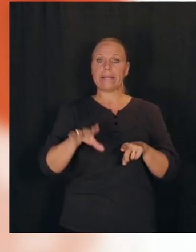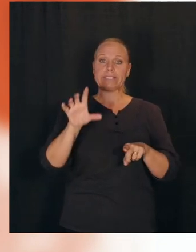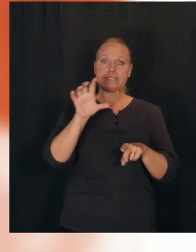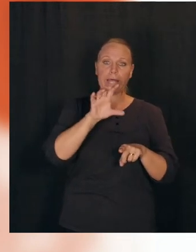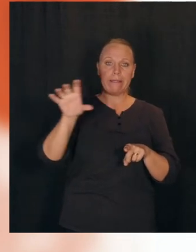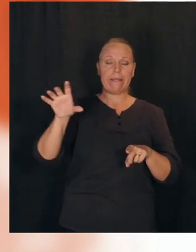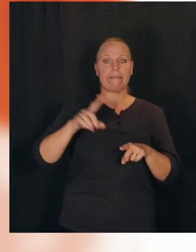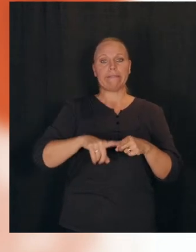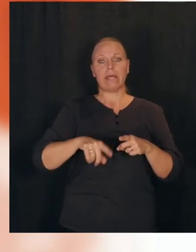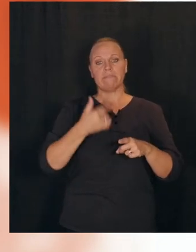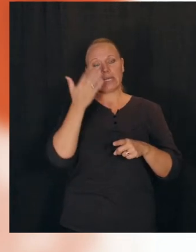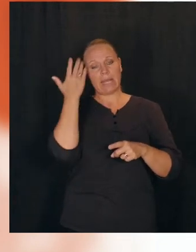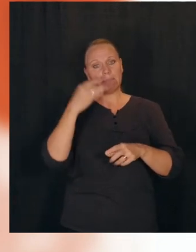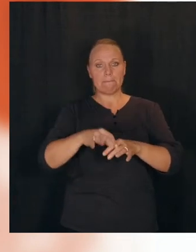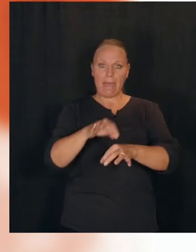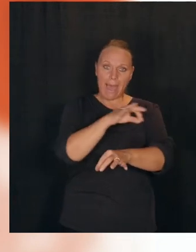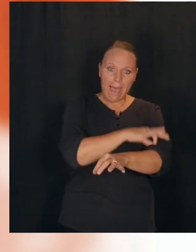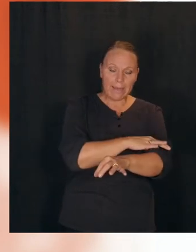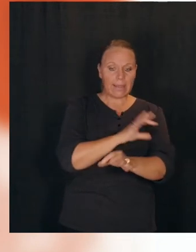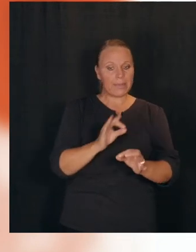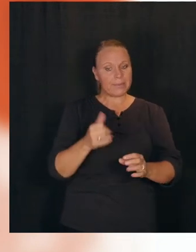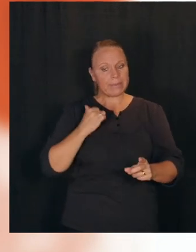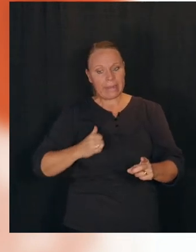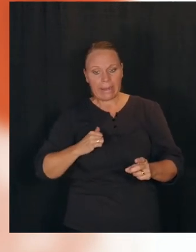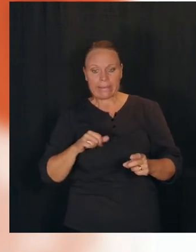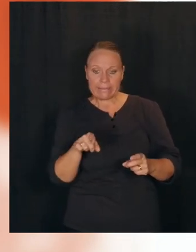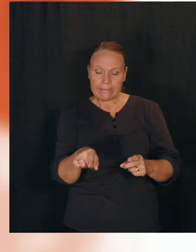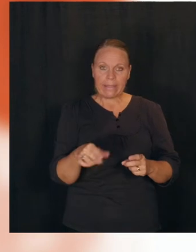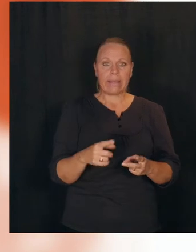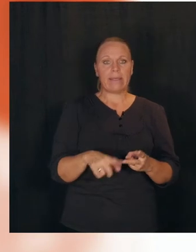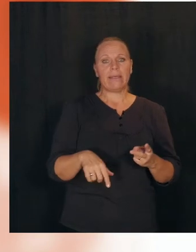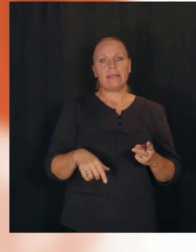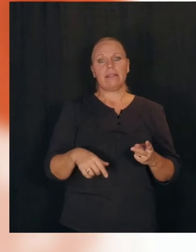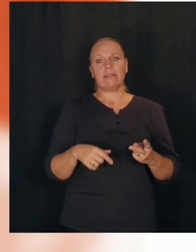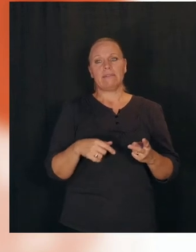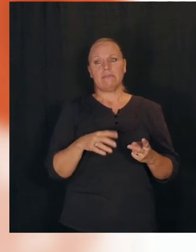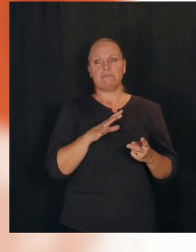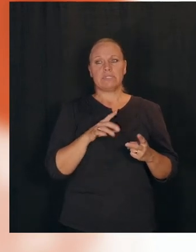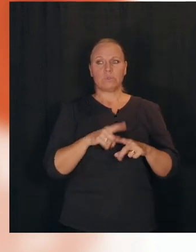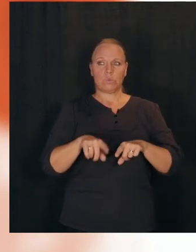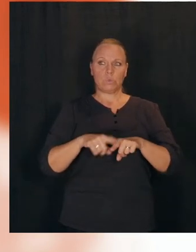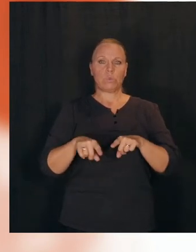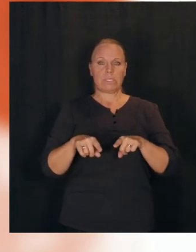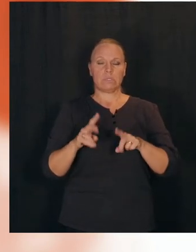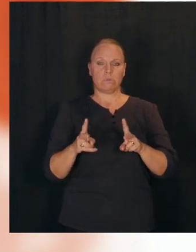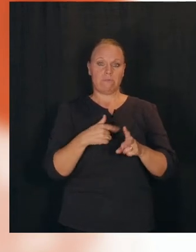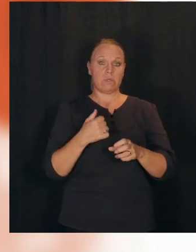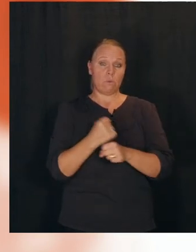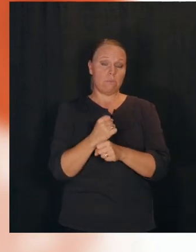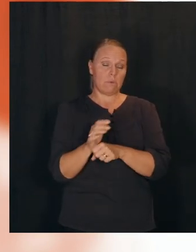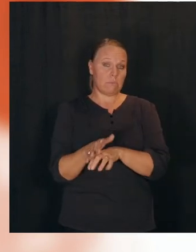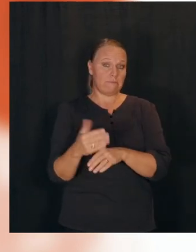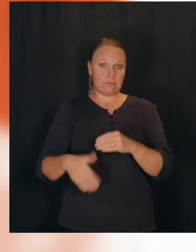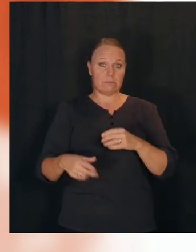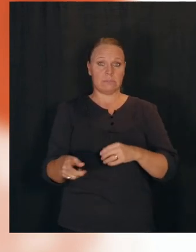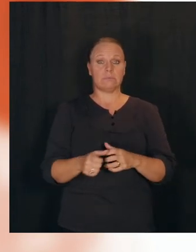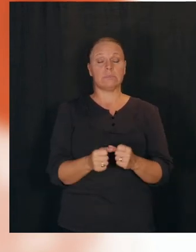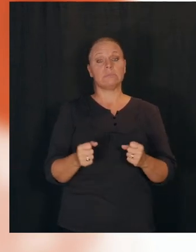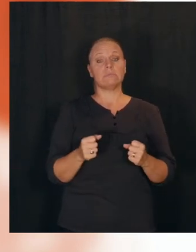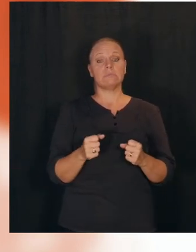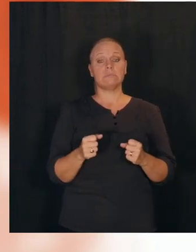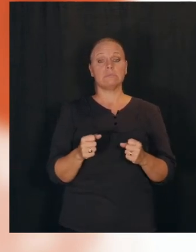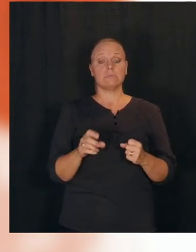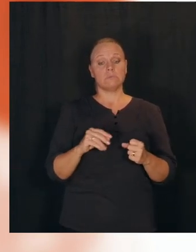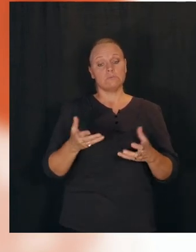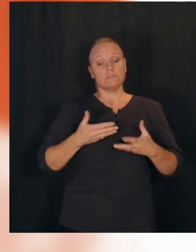ett mätbart begrepp som vi har stor vana vid att jobba med. Och med det så får vi veta vissa delar av vad som kan vara